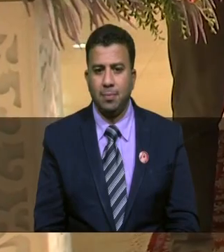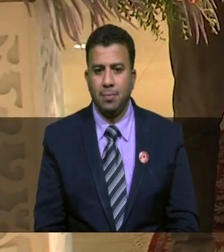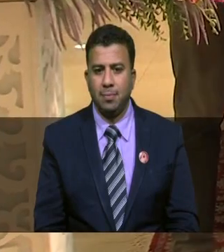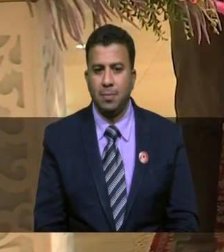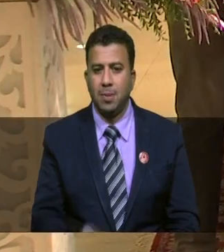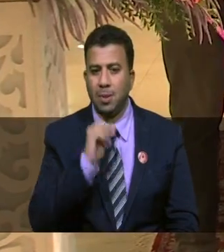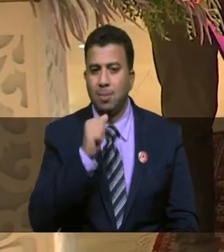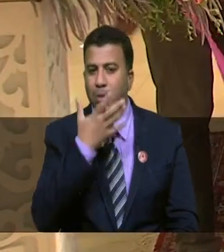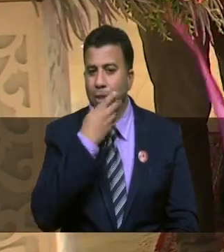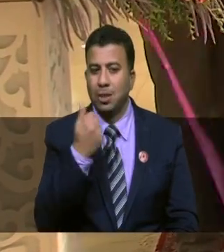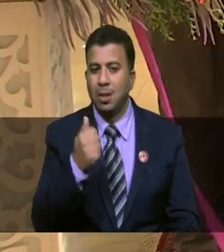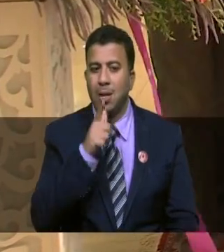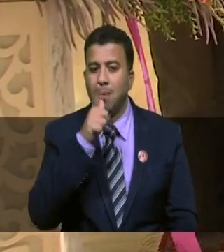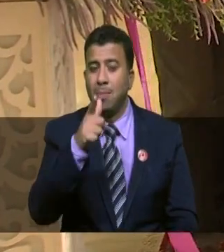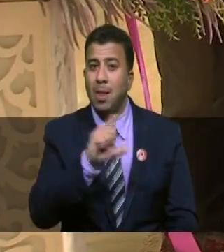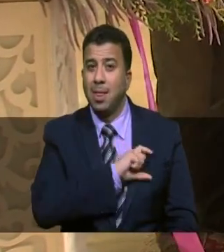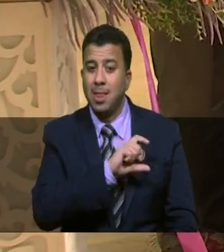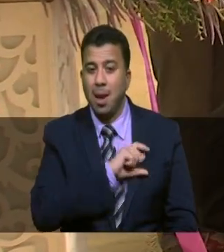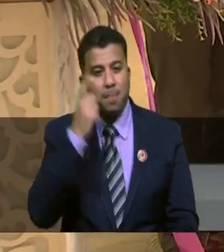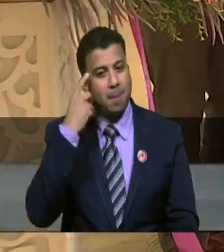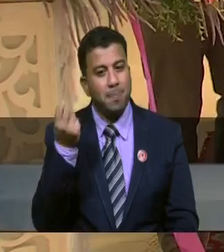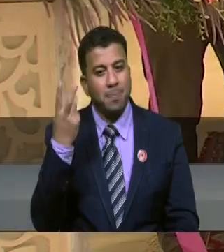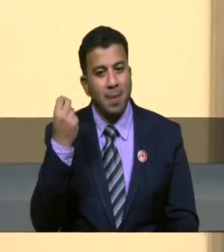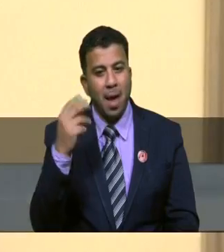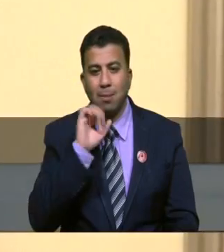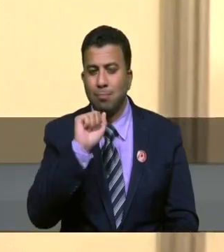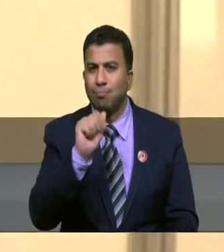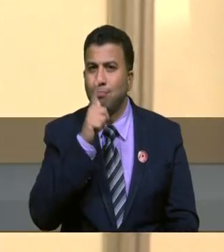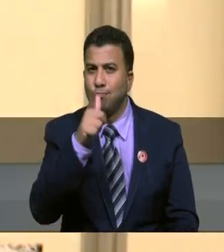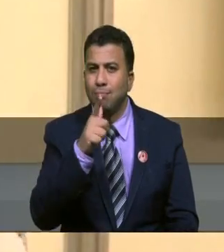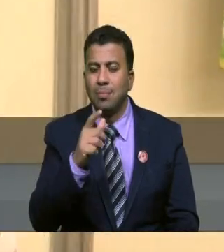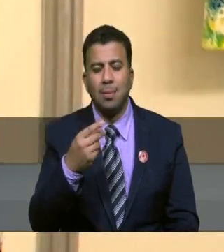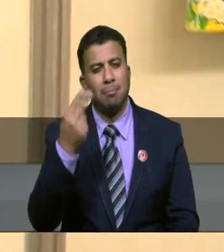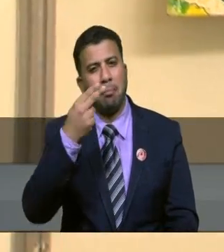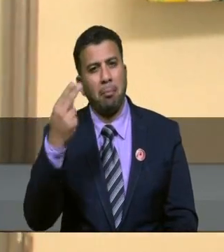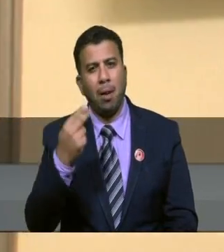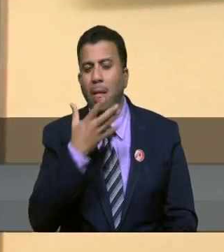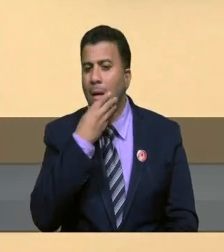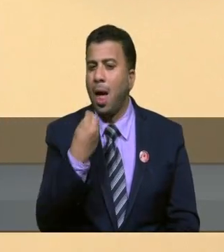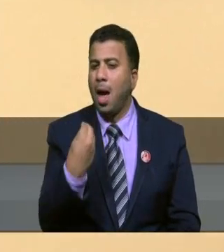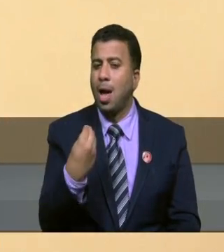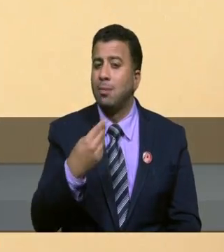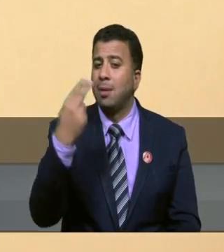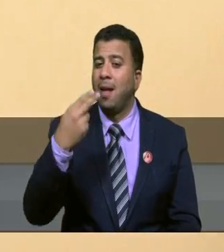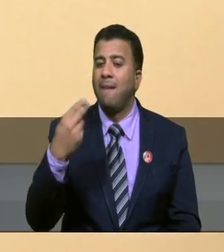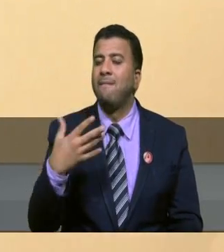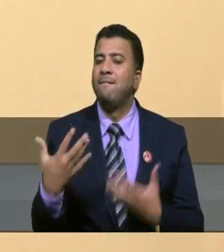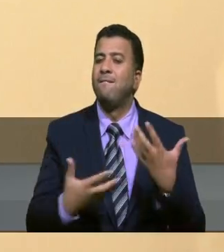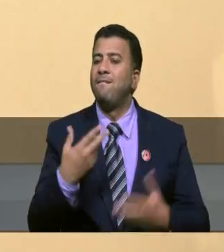من الجميل أن يوظف الطالب إبداعه وما يتمتع به من ذوق في وضع جماليات فنية